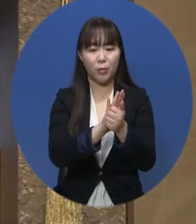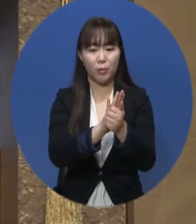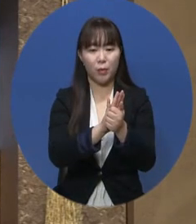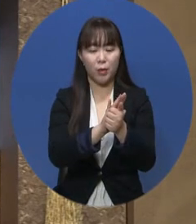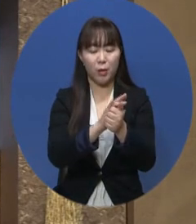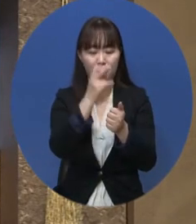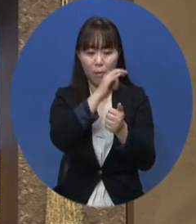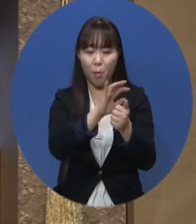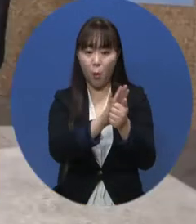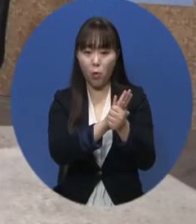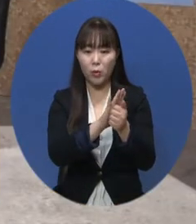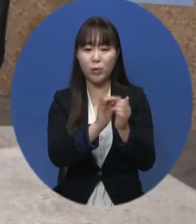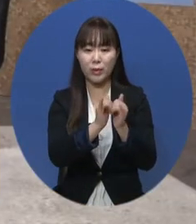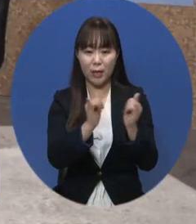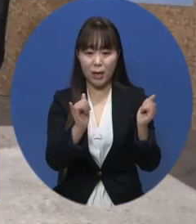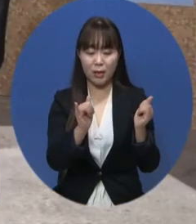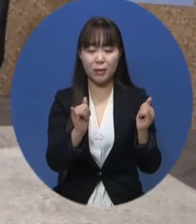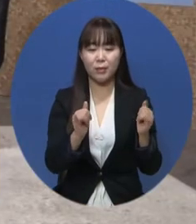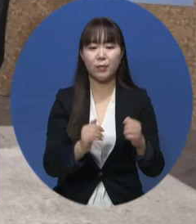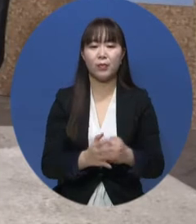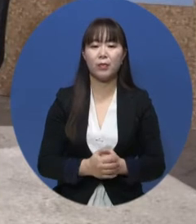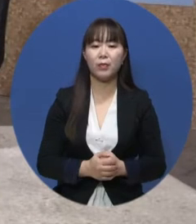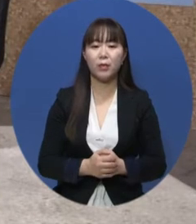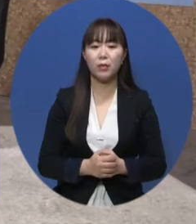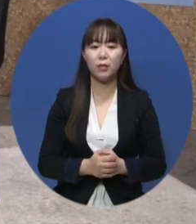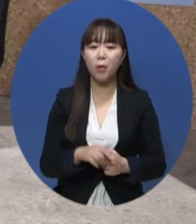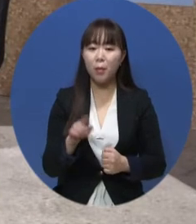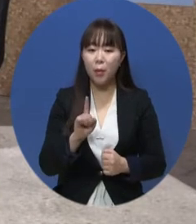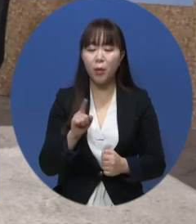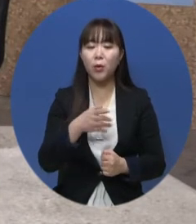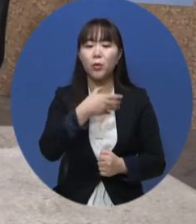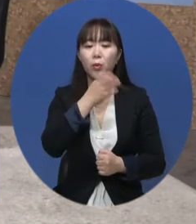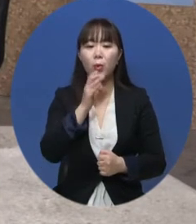그 직종인데요. 네. 그 직종은